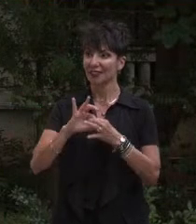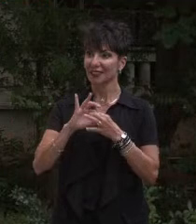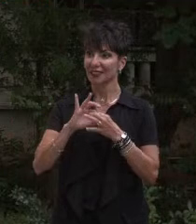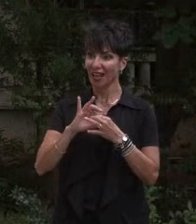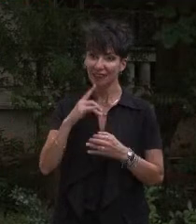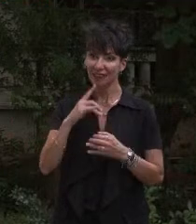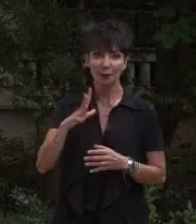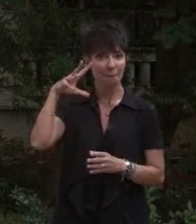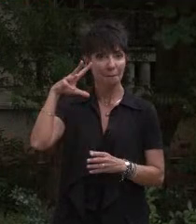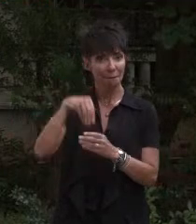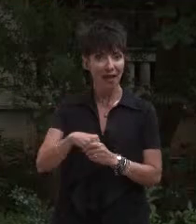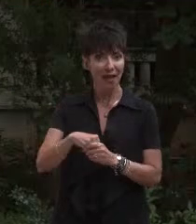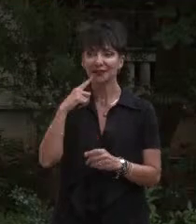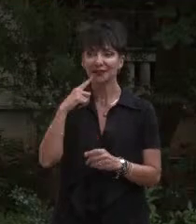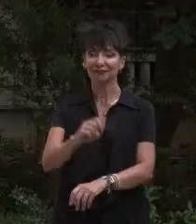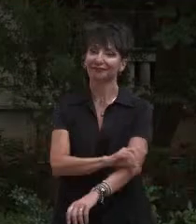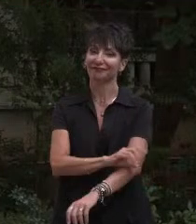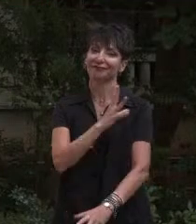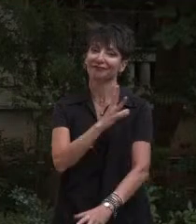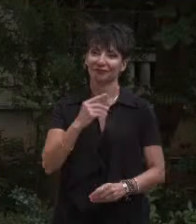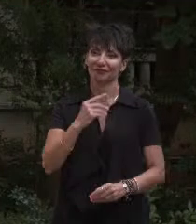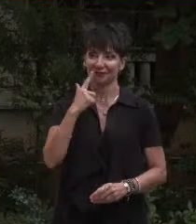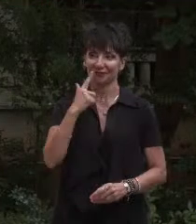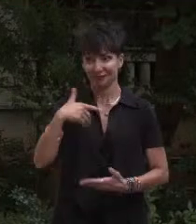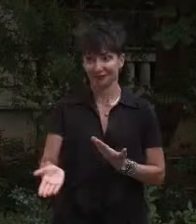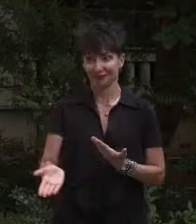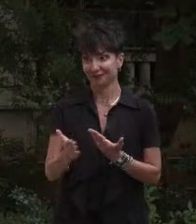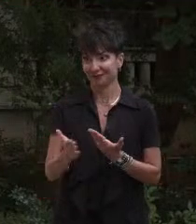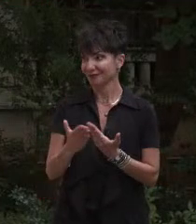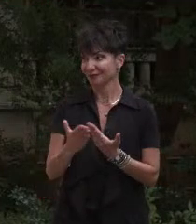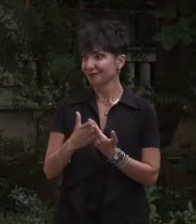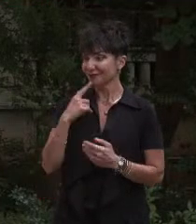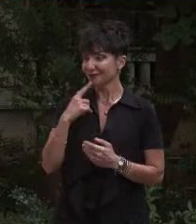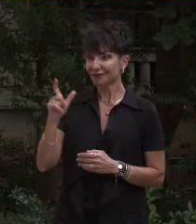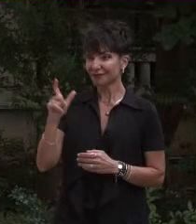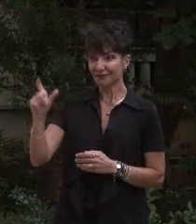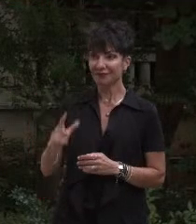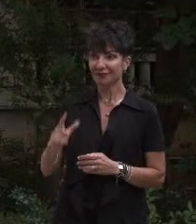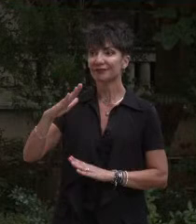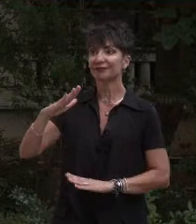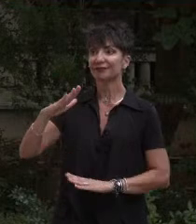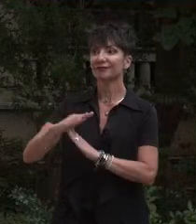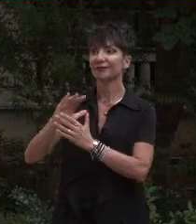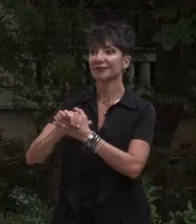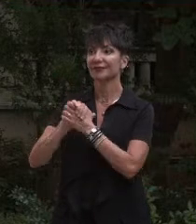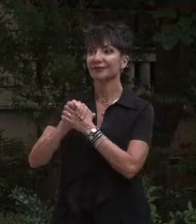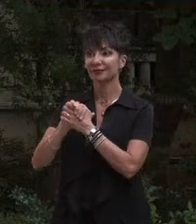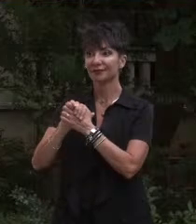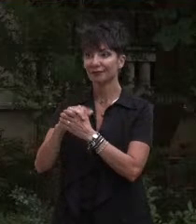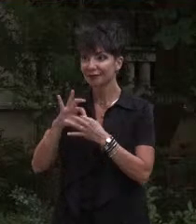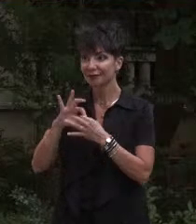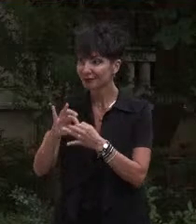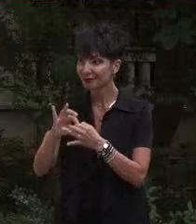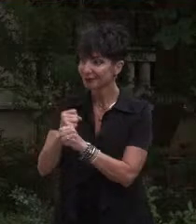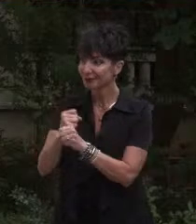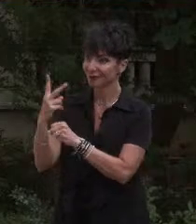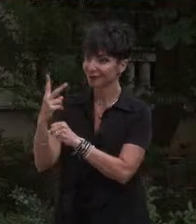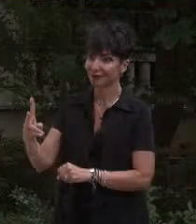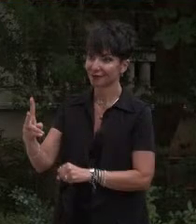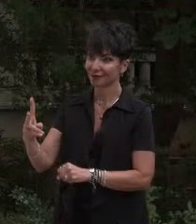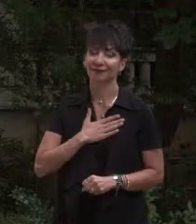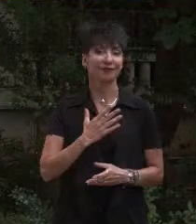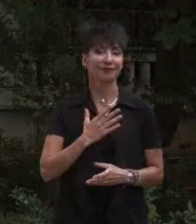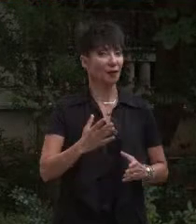Ερυθρό Σταυρό και είμαι πολύ συγκινημένη που μπόρεσα και βοήθησα. Κύριε Αυγερινέ, συγχαρητήρια και καλή συνέχεια στο έργο σας. Ευχαριστώ